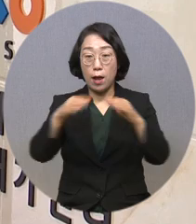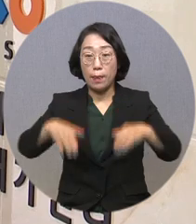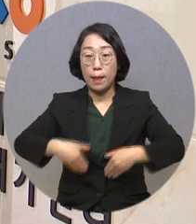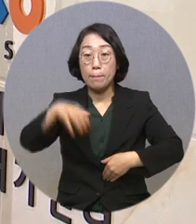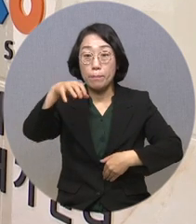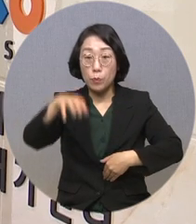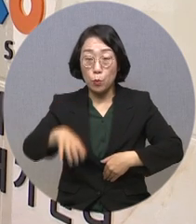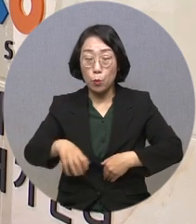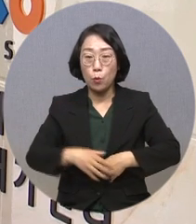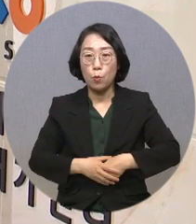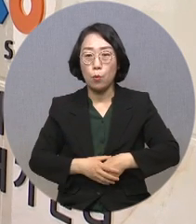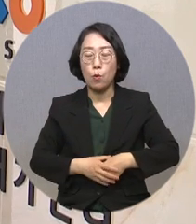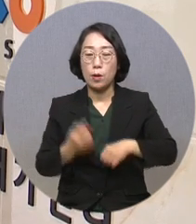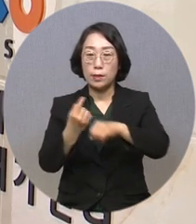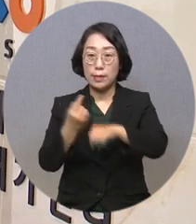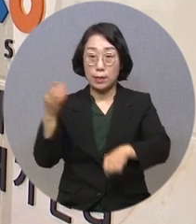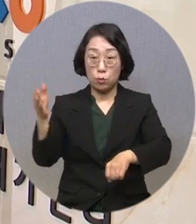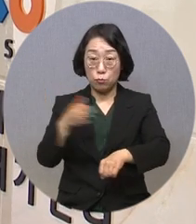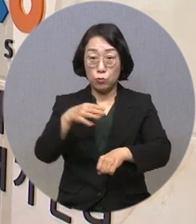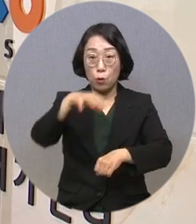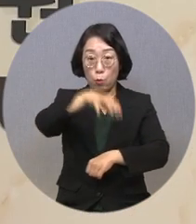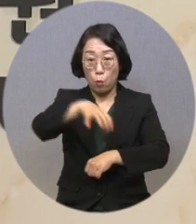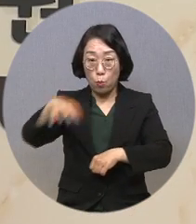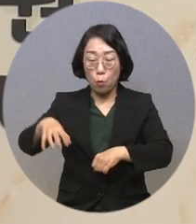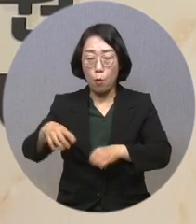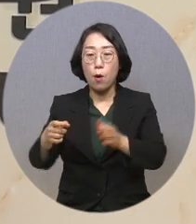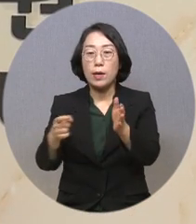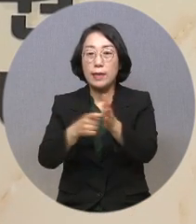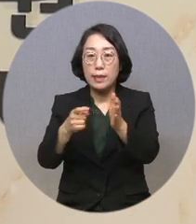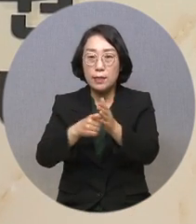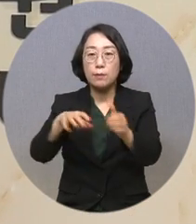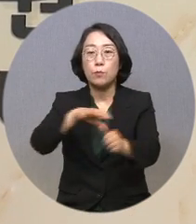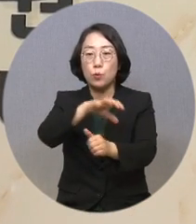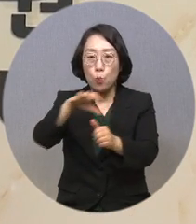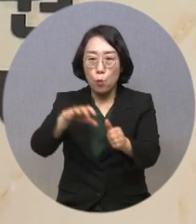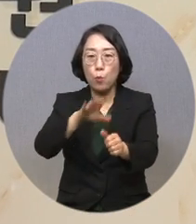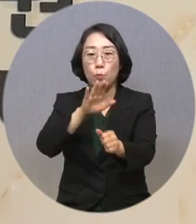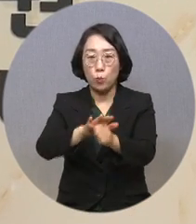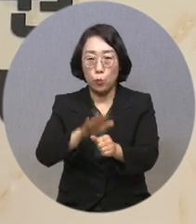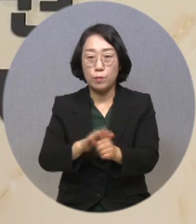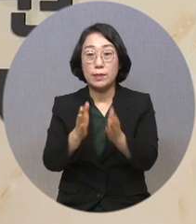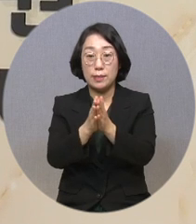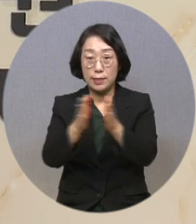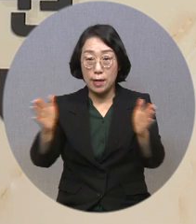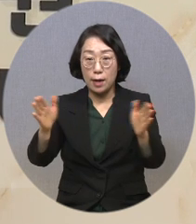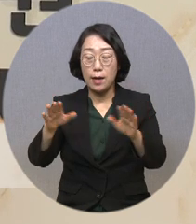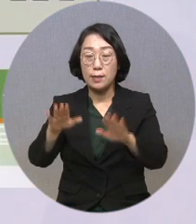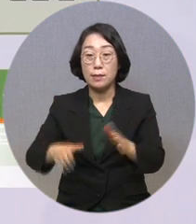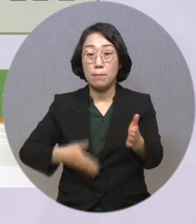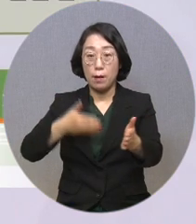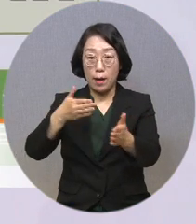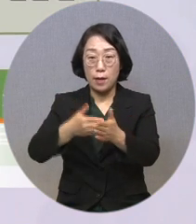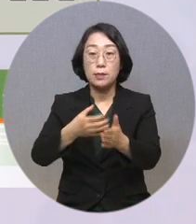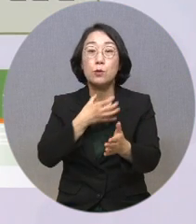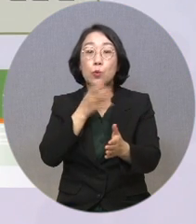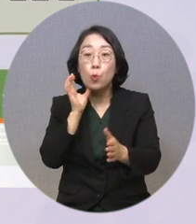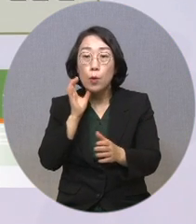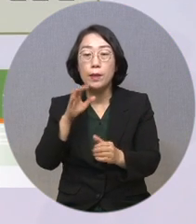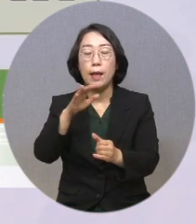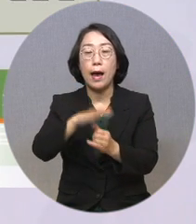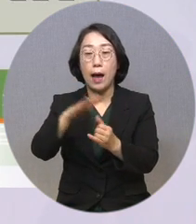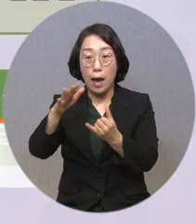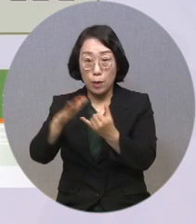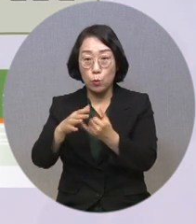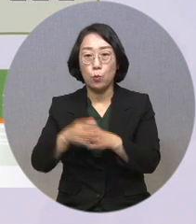사회서비스원은 지난해부터 도내 전역에 걸쳐 긴급 틈새 돌봄 사업을 추진하고 있는 가운데 현재까지 노인과 아동, 장애인